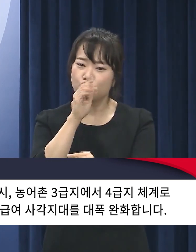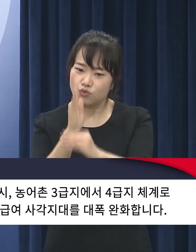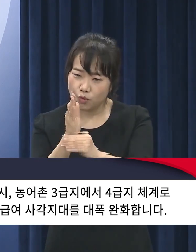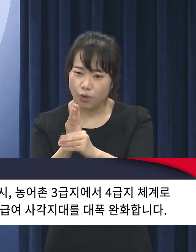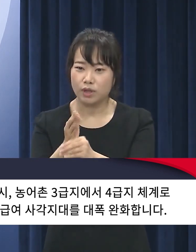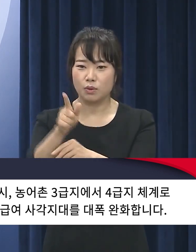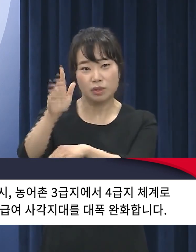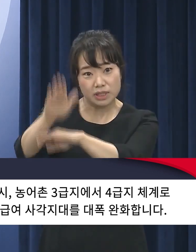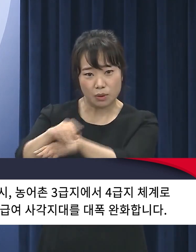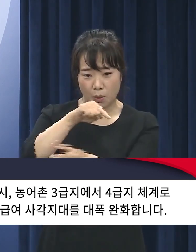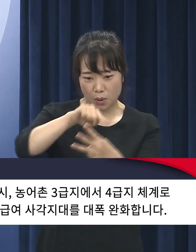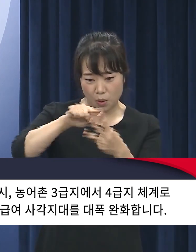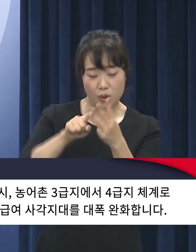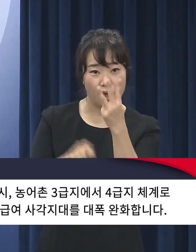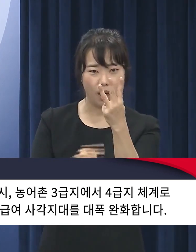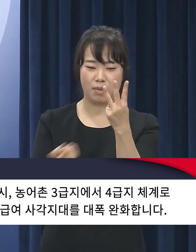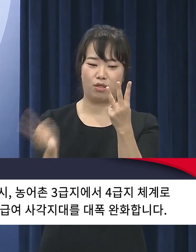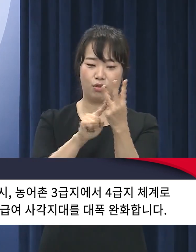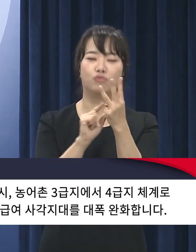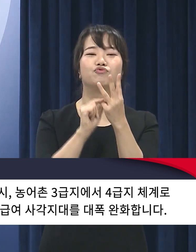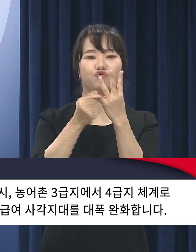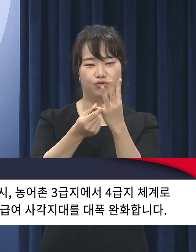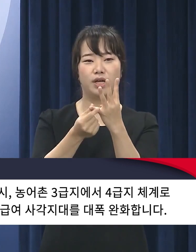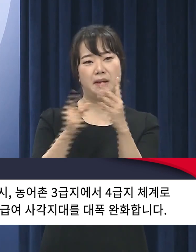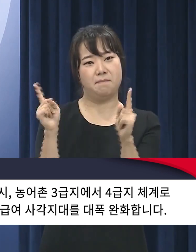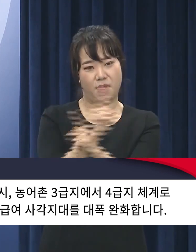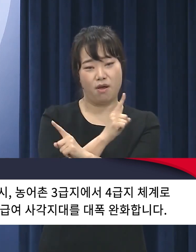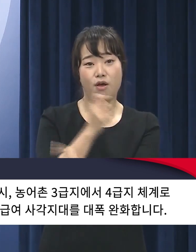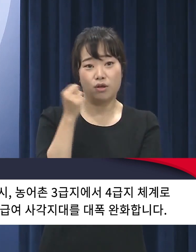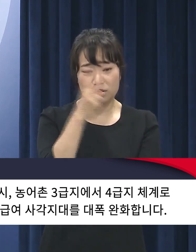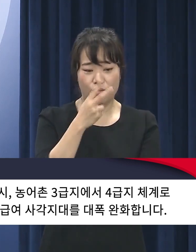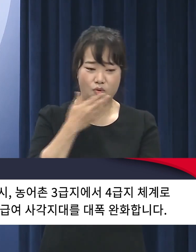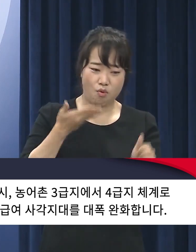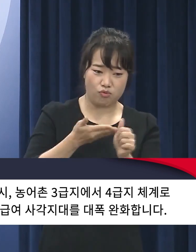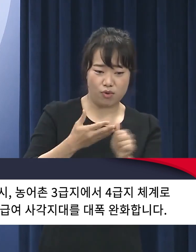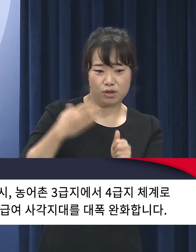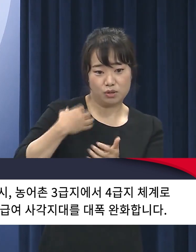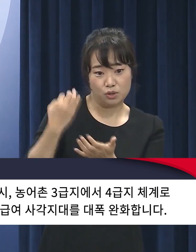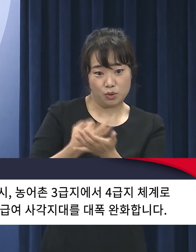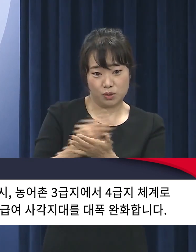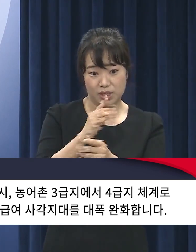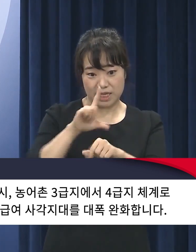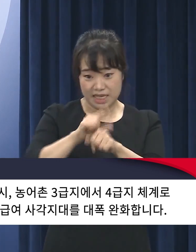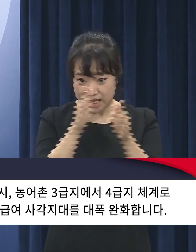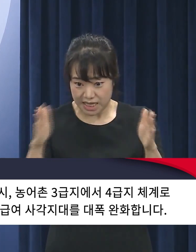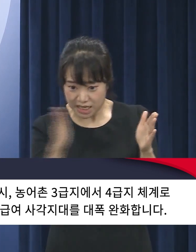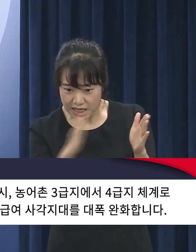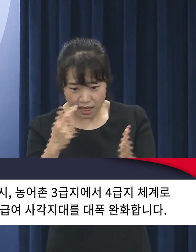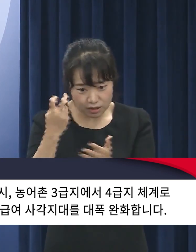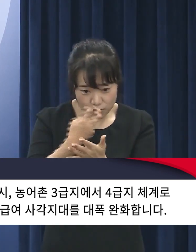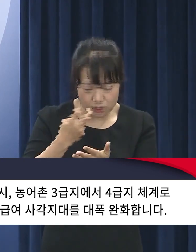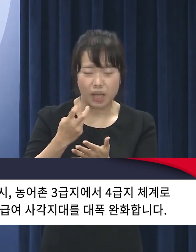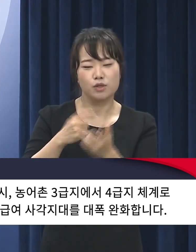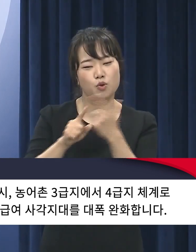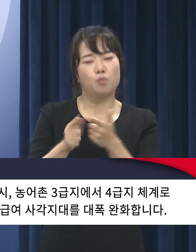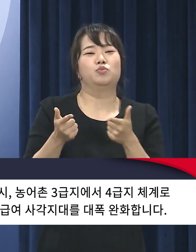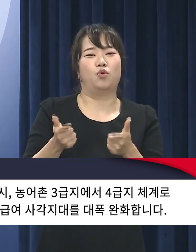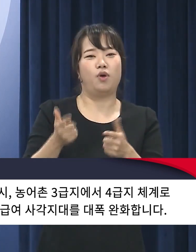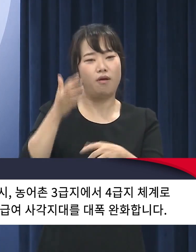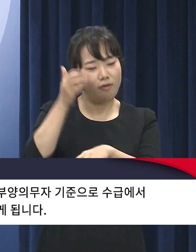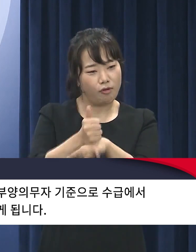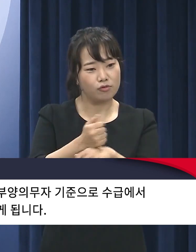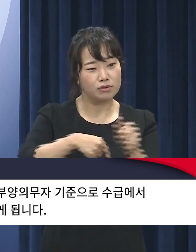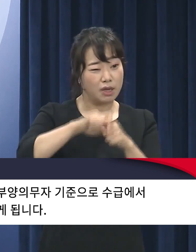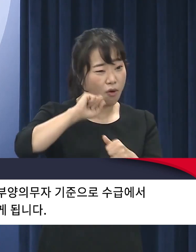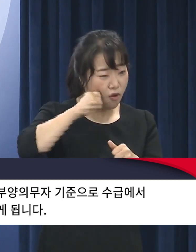이 3급지에서 4급지 체계로 개선하고 부양비 부과 소득 기간을 개선하는 등 의료급여 사각지대를